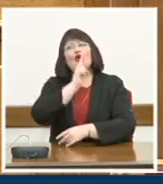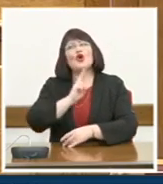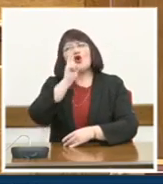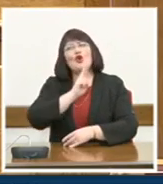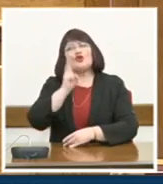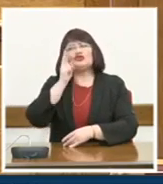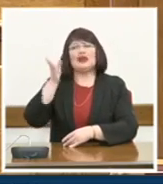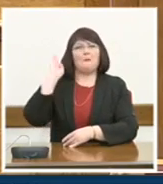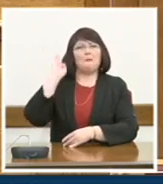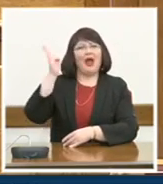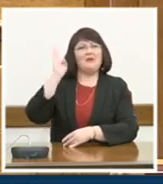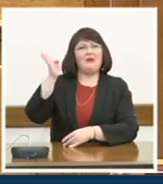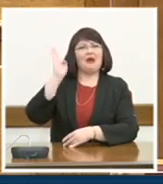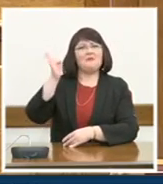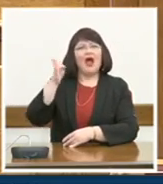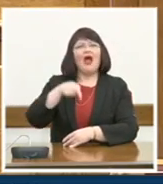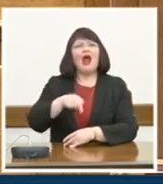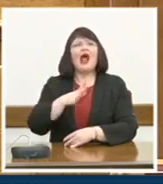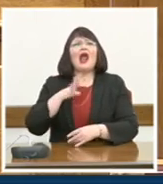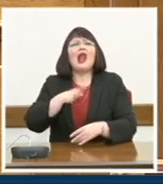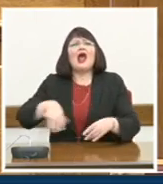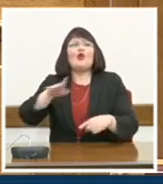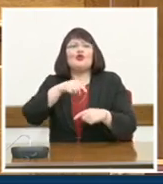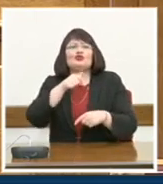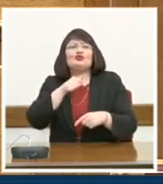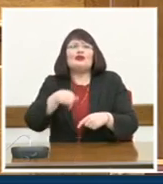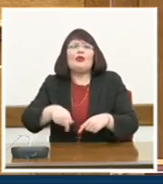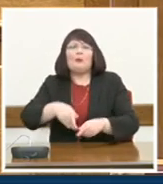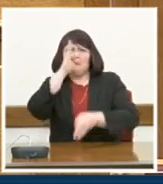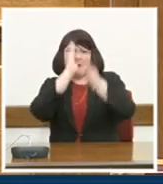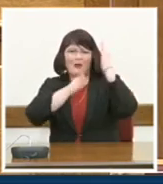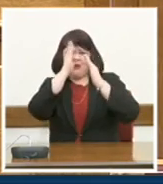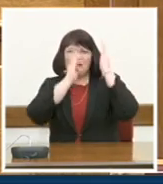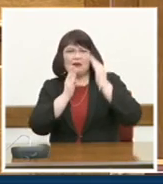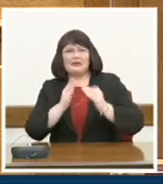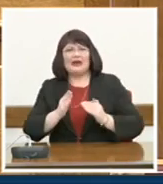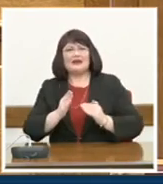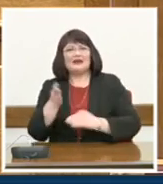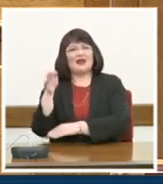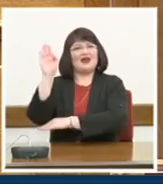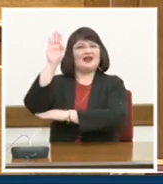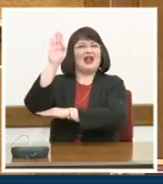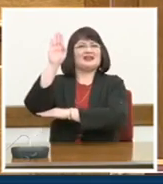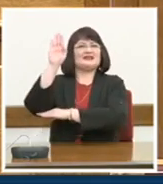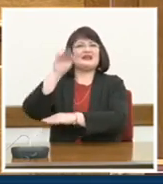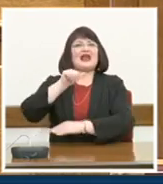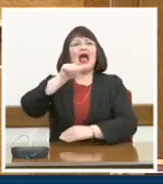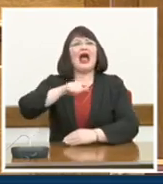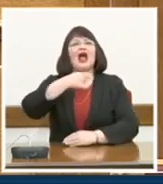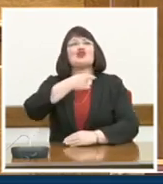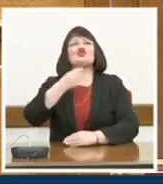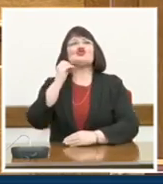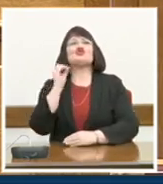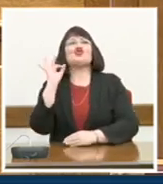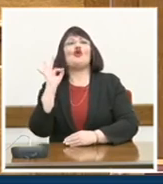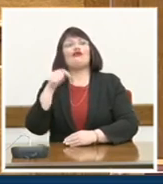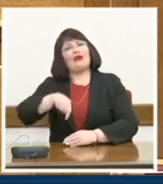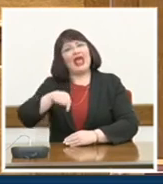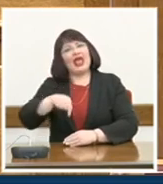όμως. Μαζί χειροκροτούσατε εδώ μέσα τους Ναζί του τάγματος Αζόφ που έβγαζαν λόγους στο ναό